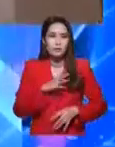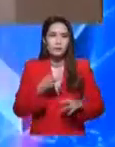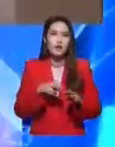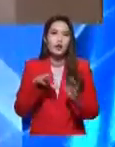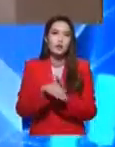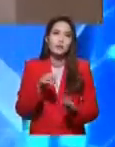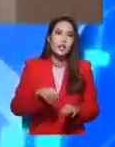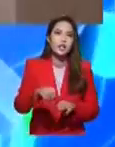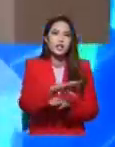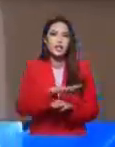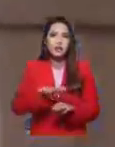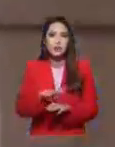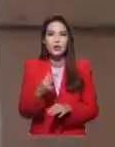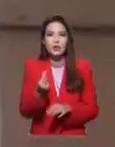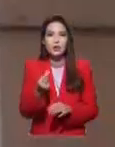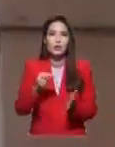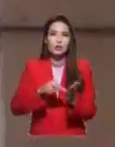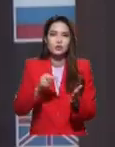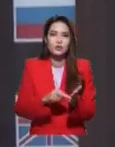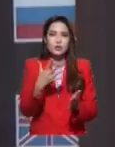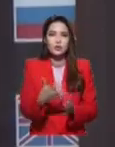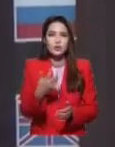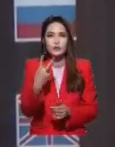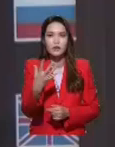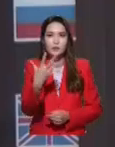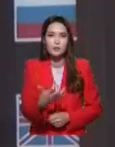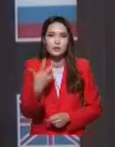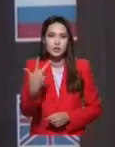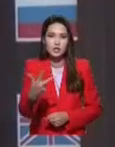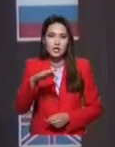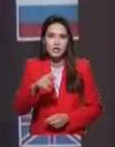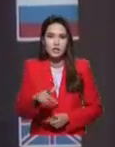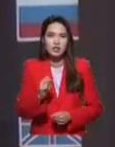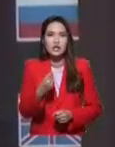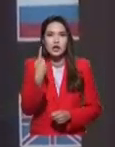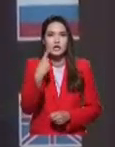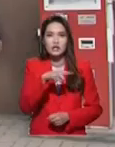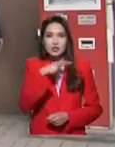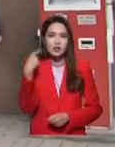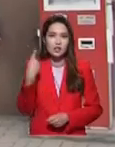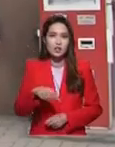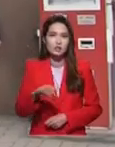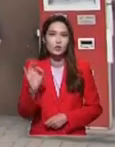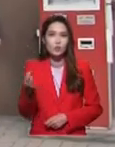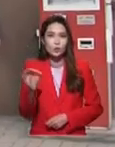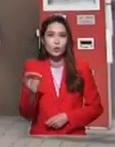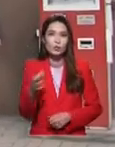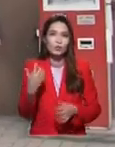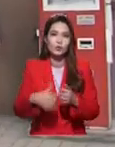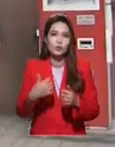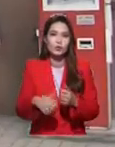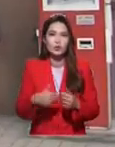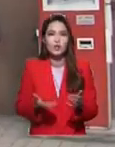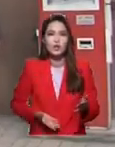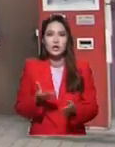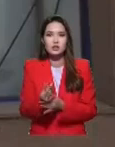касается европейской валюты, ее стоимость 502-503 тенге. За один российский рубль нужно в среднем